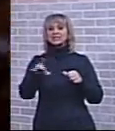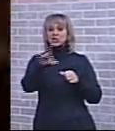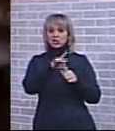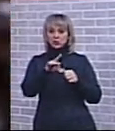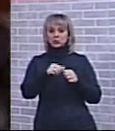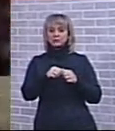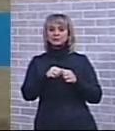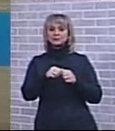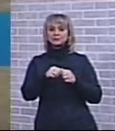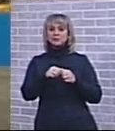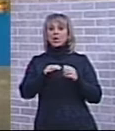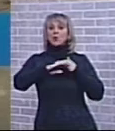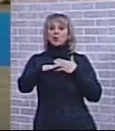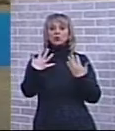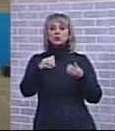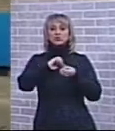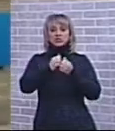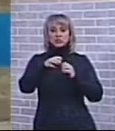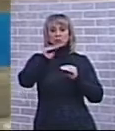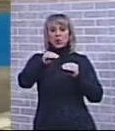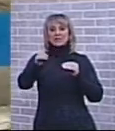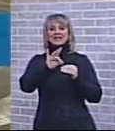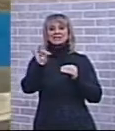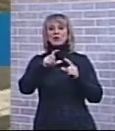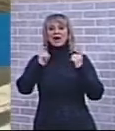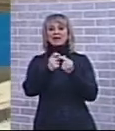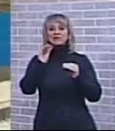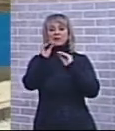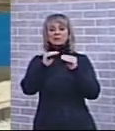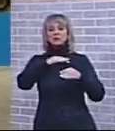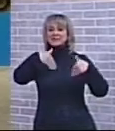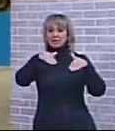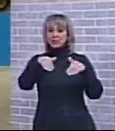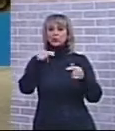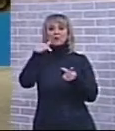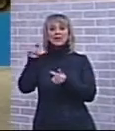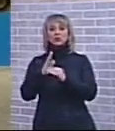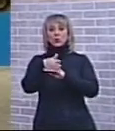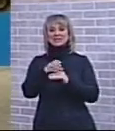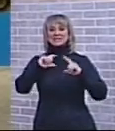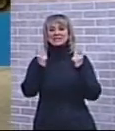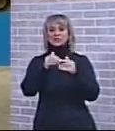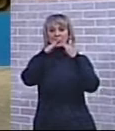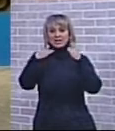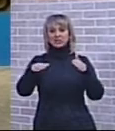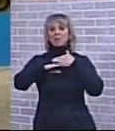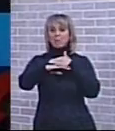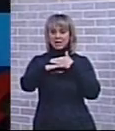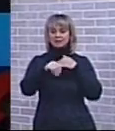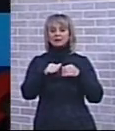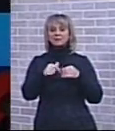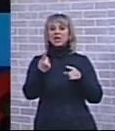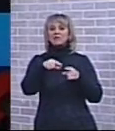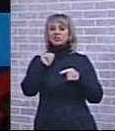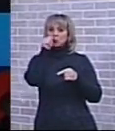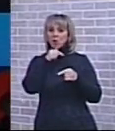регионы. Поле уже щебеночное. На Ростов-арене формируются трибуны и подходы к стадиону, крыша и поляна. В